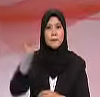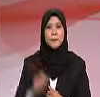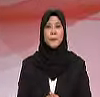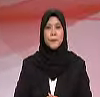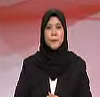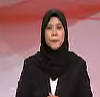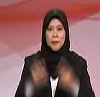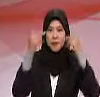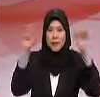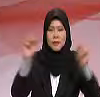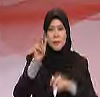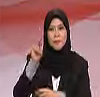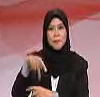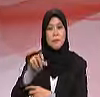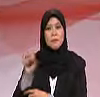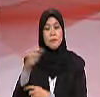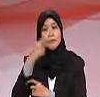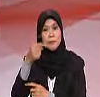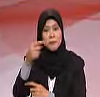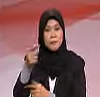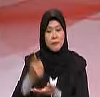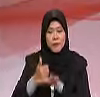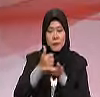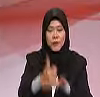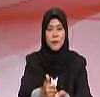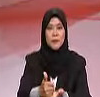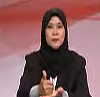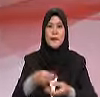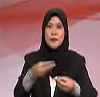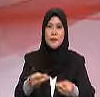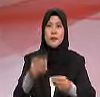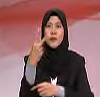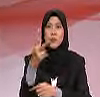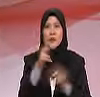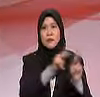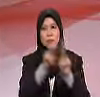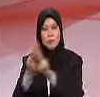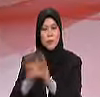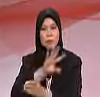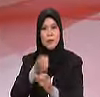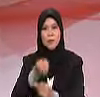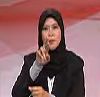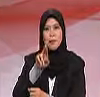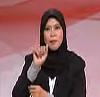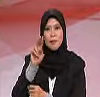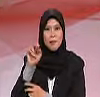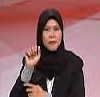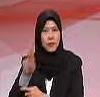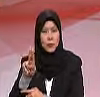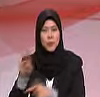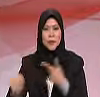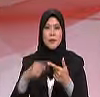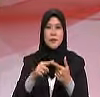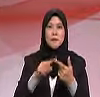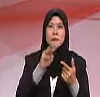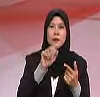Presiden KPS Muhammad Taufik Ismail berkata bantuan diserahkan di 12 kampung termasuk Kampung Ranau, Balagaton, Marudu Darat